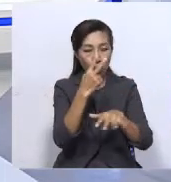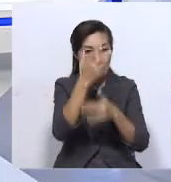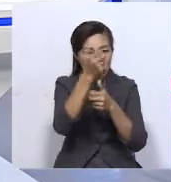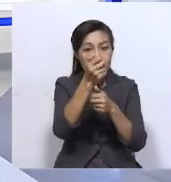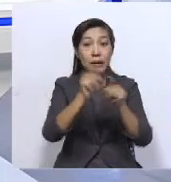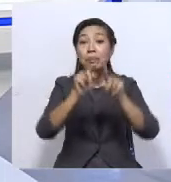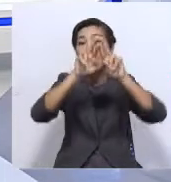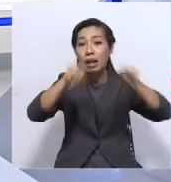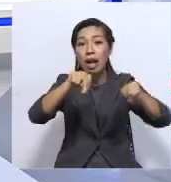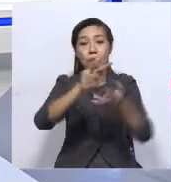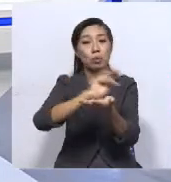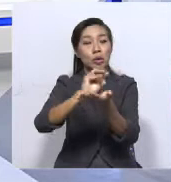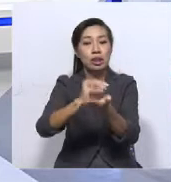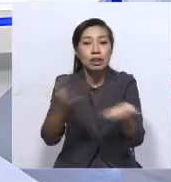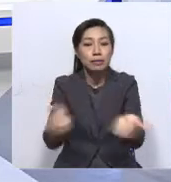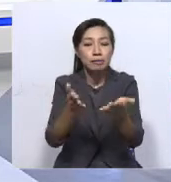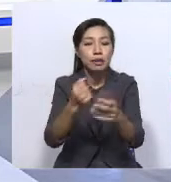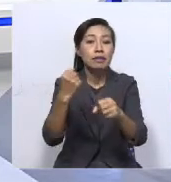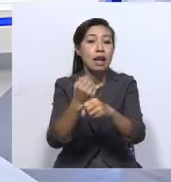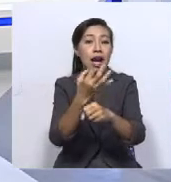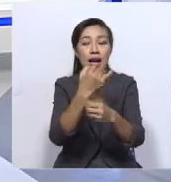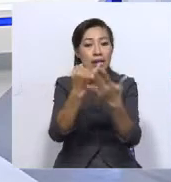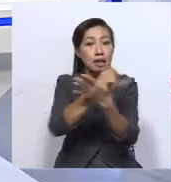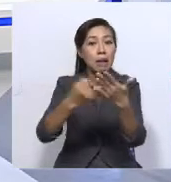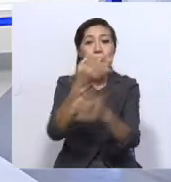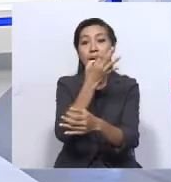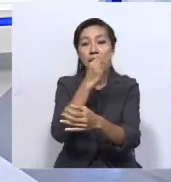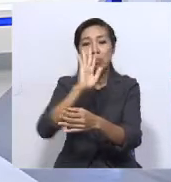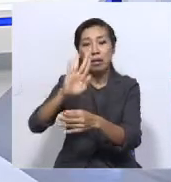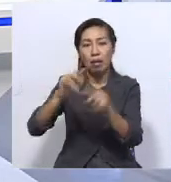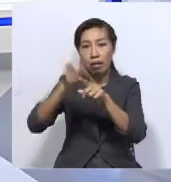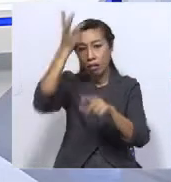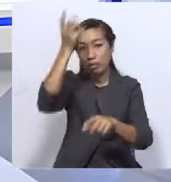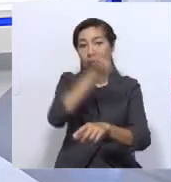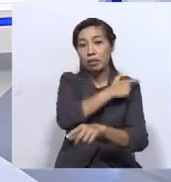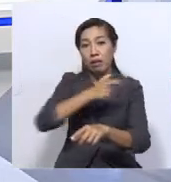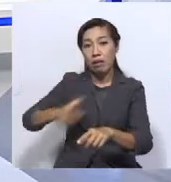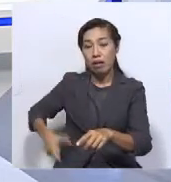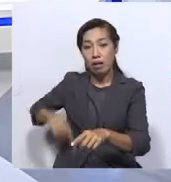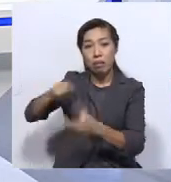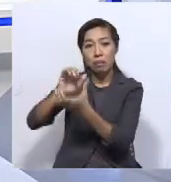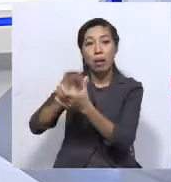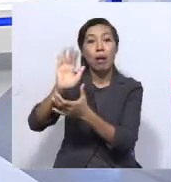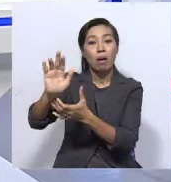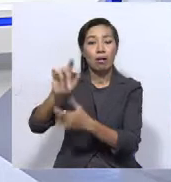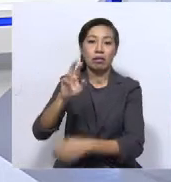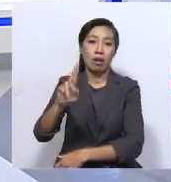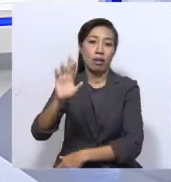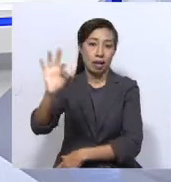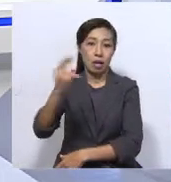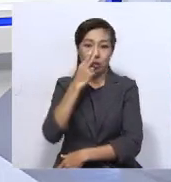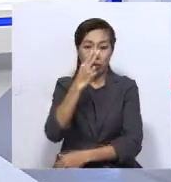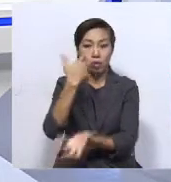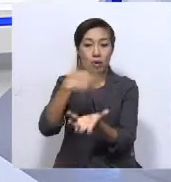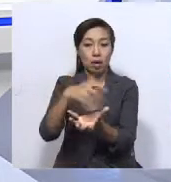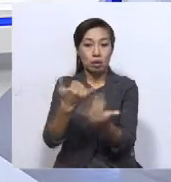ของร้านมูลนิธิส่งเสริมศิลปาชีพนายสมเด็จพระนางเจ้าสิริกิติ์พระบรมราชินีนาถในรัชกาลที่9นะครับตามเช่นเคยกับคุณศิ